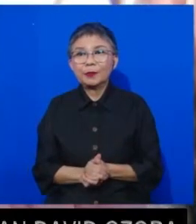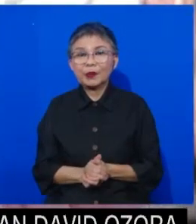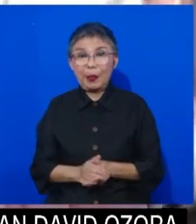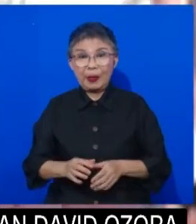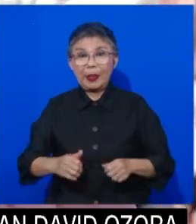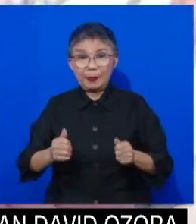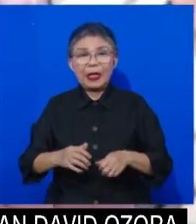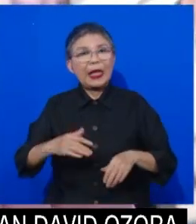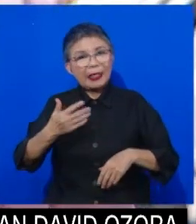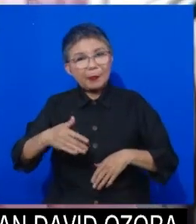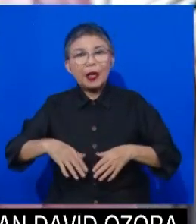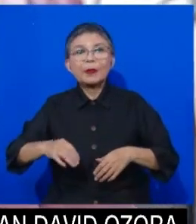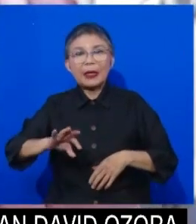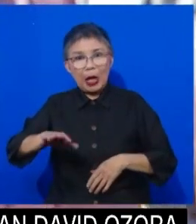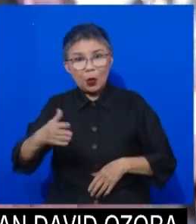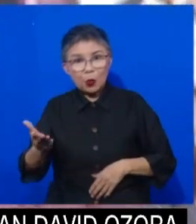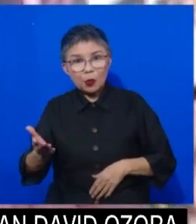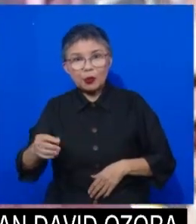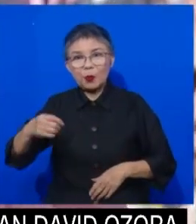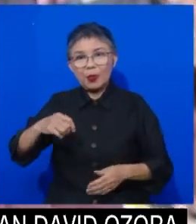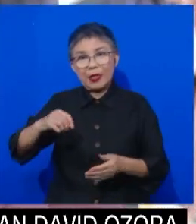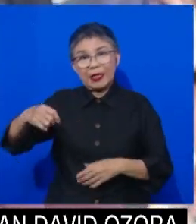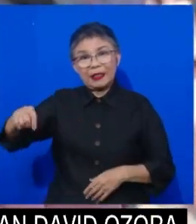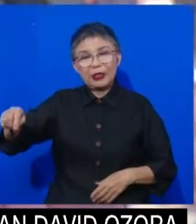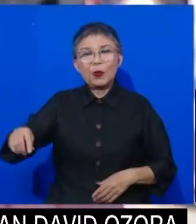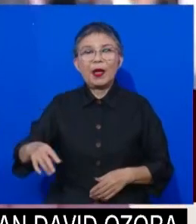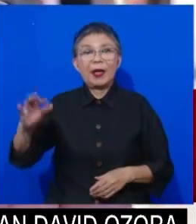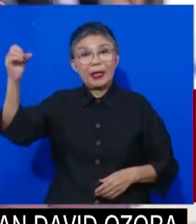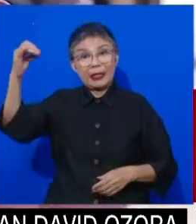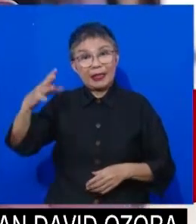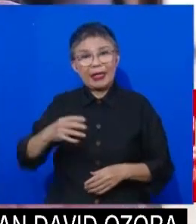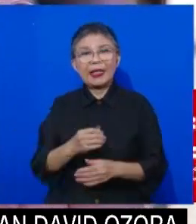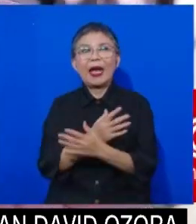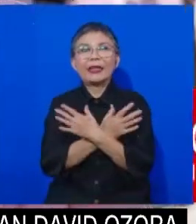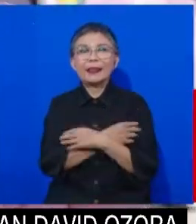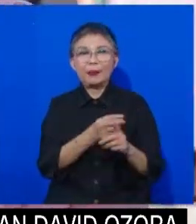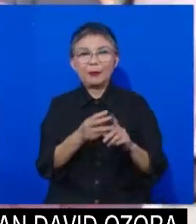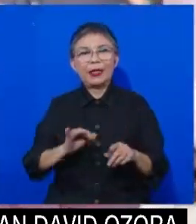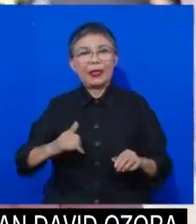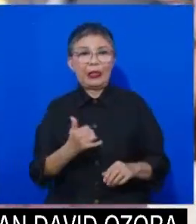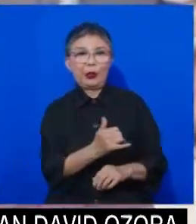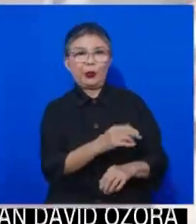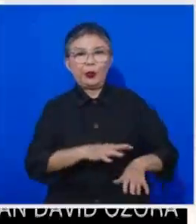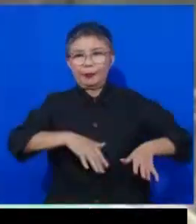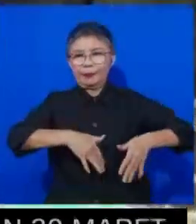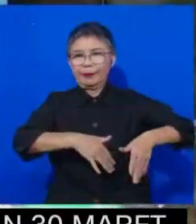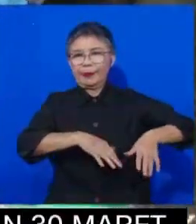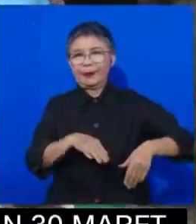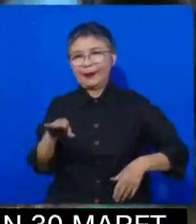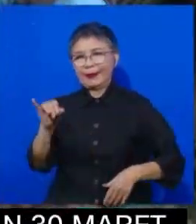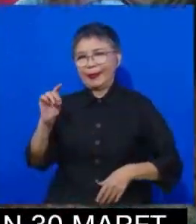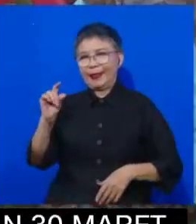dijalankan untuk setiap tahun dan semua siswa-siswi di sekolah Aceh Barat ini bisa mengikutinya dengan rutin setiap